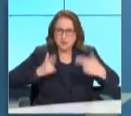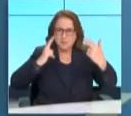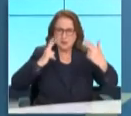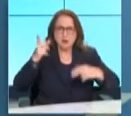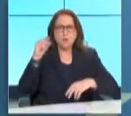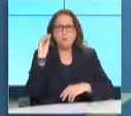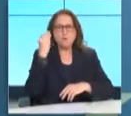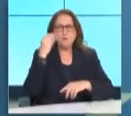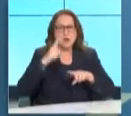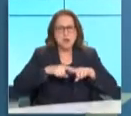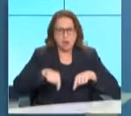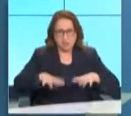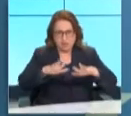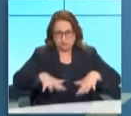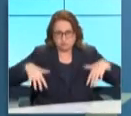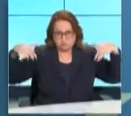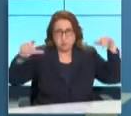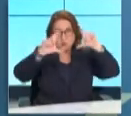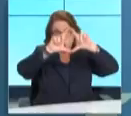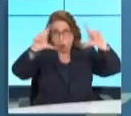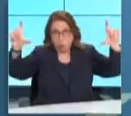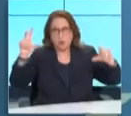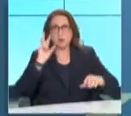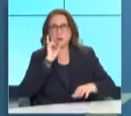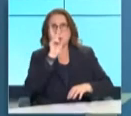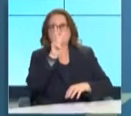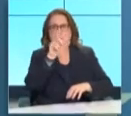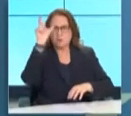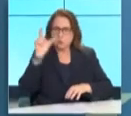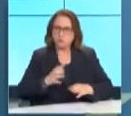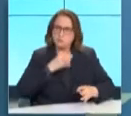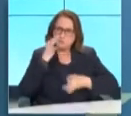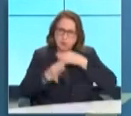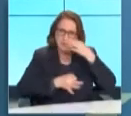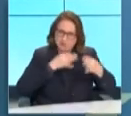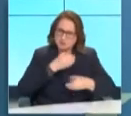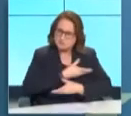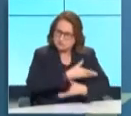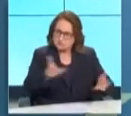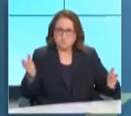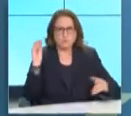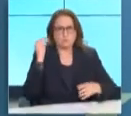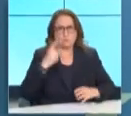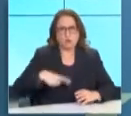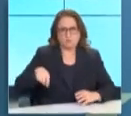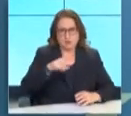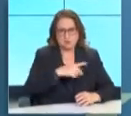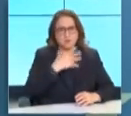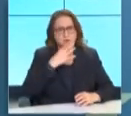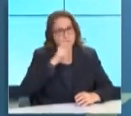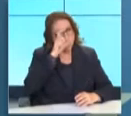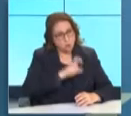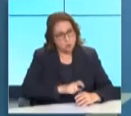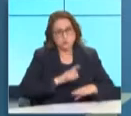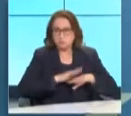ο οποίος αμήνεται ο ίδιος και η χώρα του απέναντι σε μια βάρβαρη και παράνομη εισβολή. Και